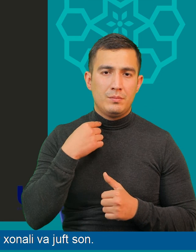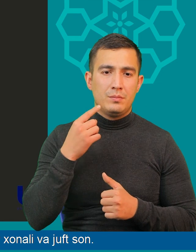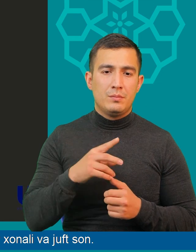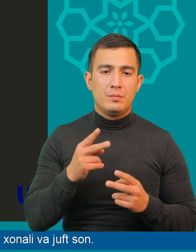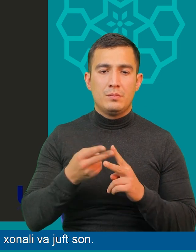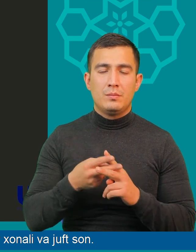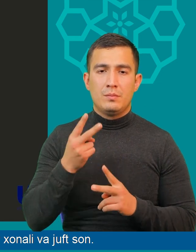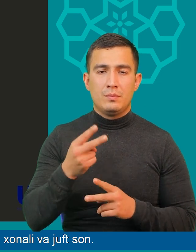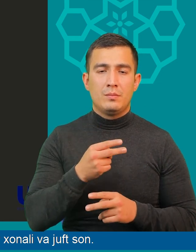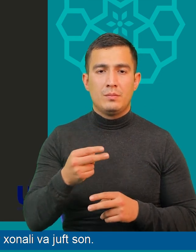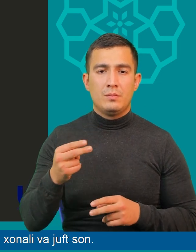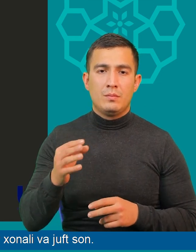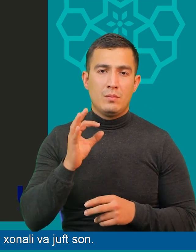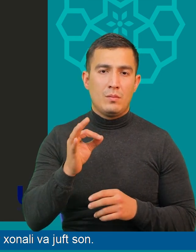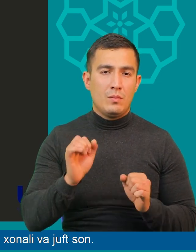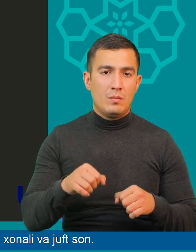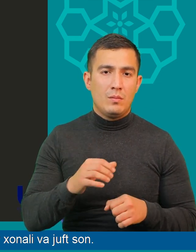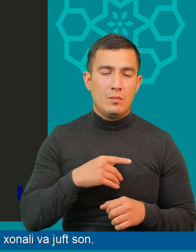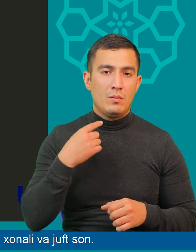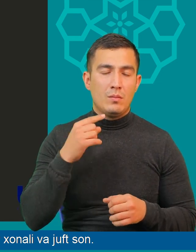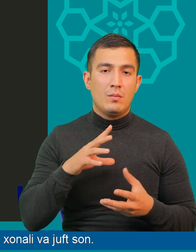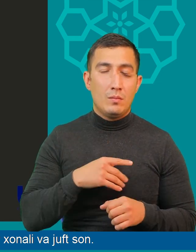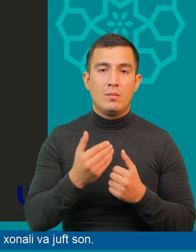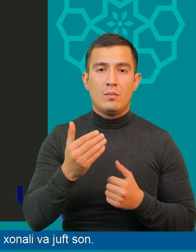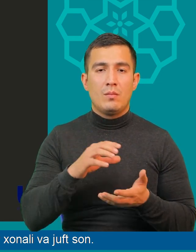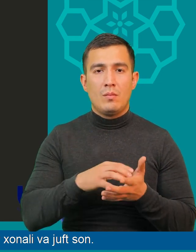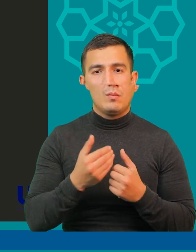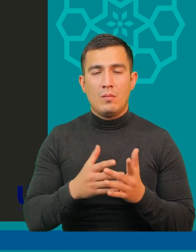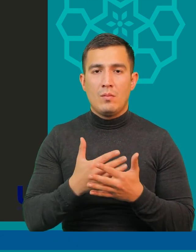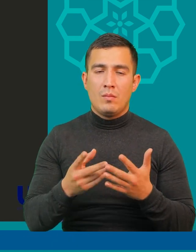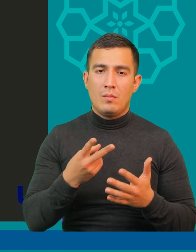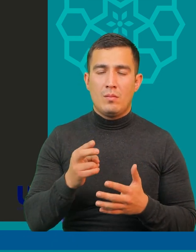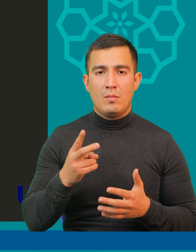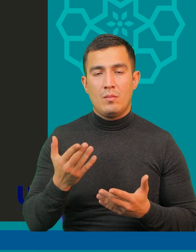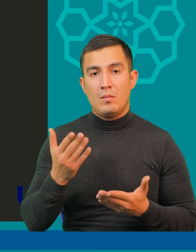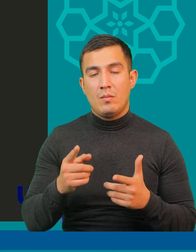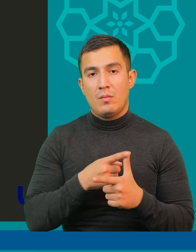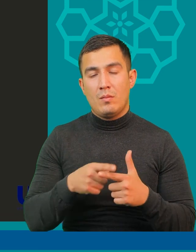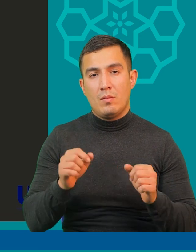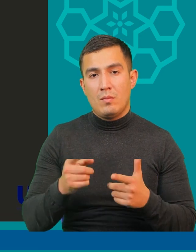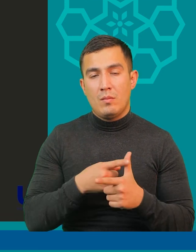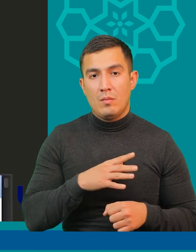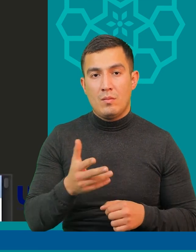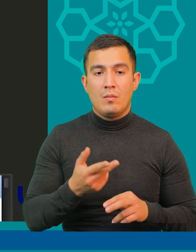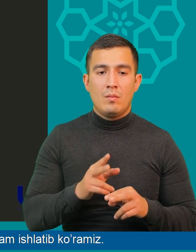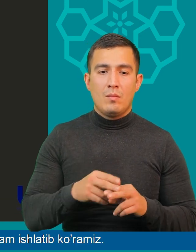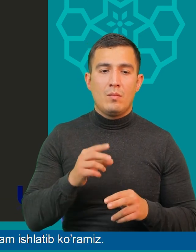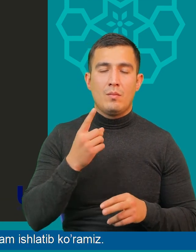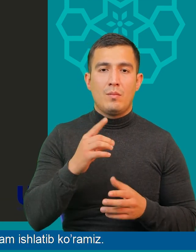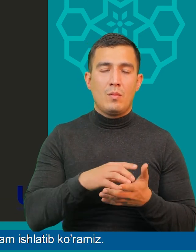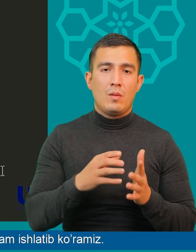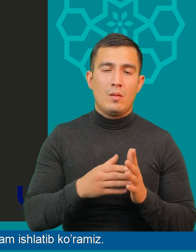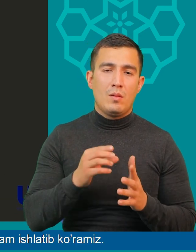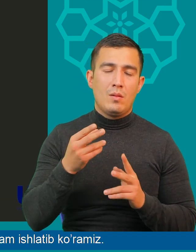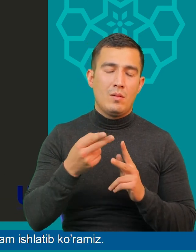Kiga qoldiq 0 chiqsa, demak son 1 xonali va juft son. Aks holda bir xonali tog' son. Endi